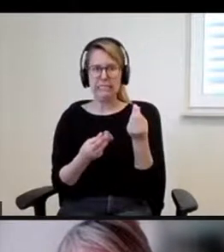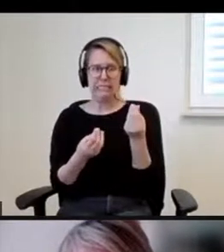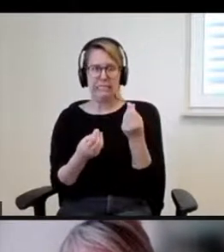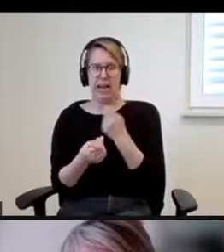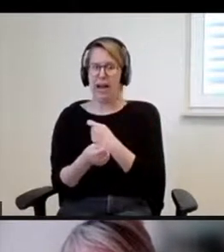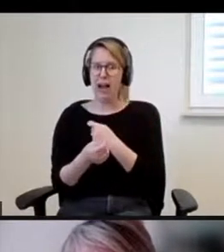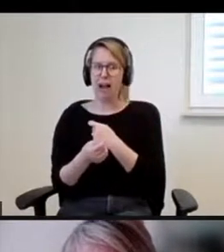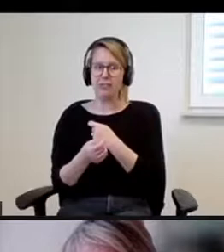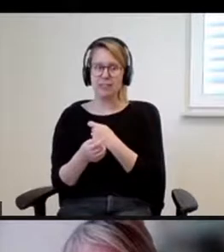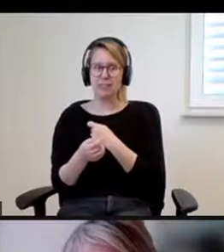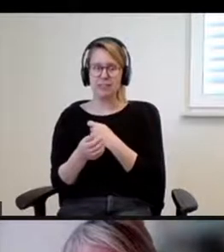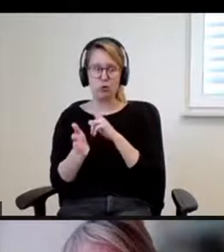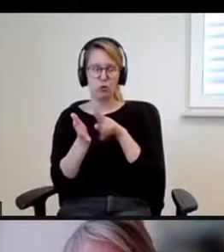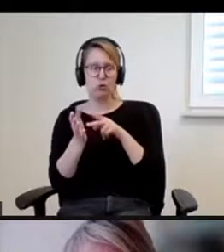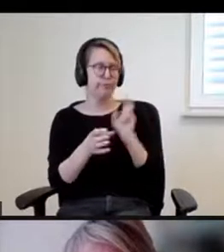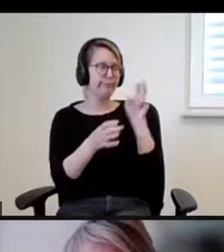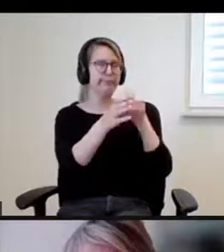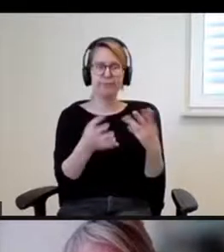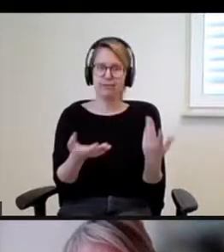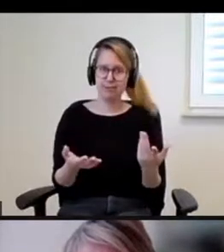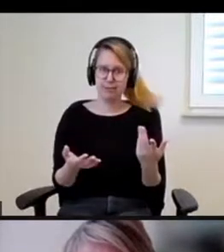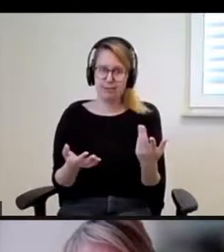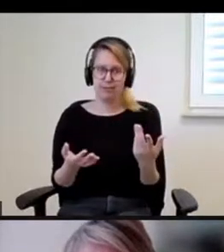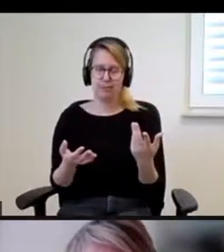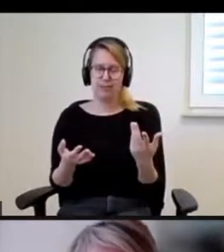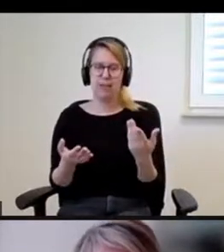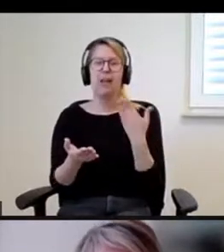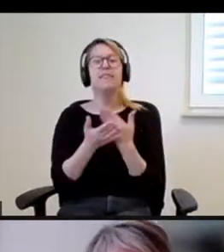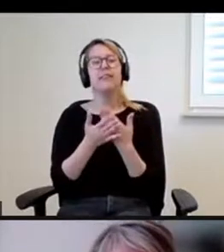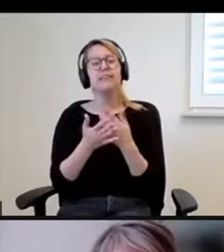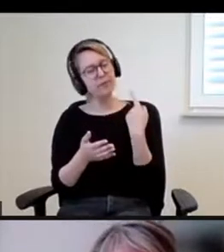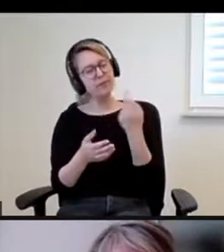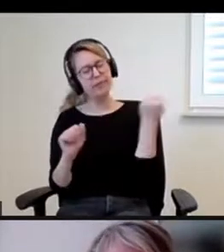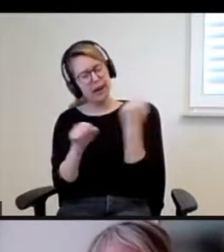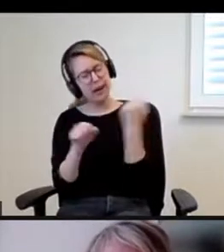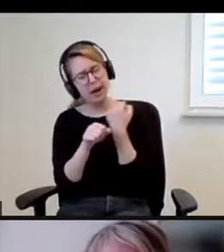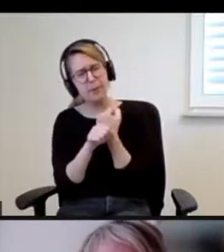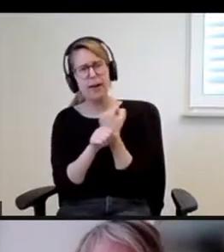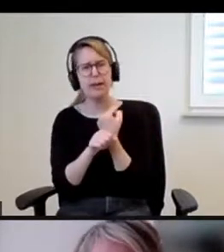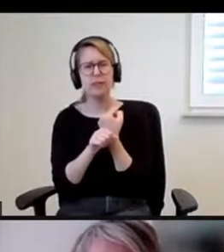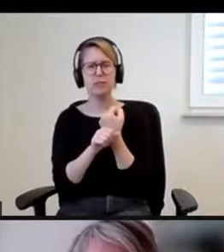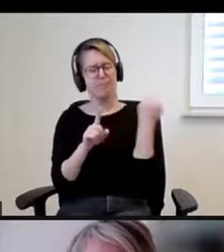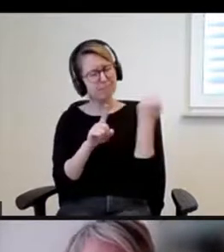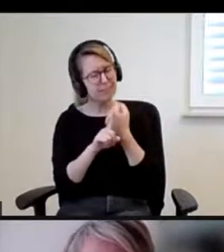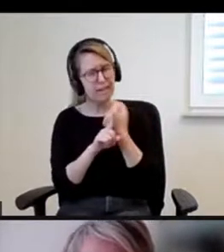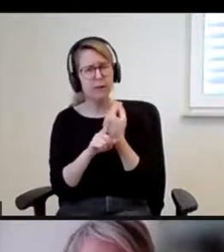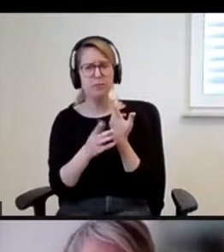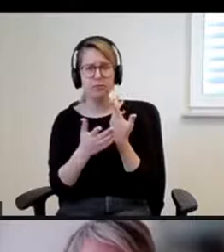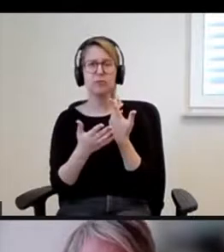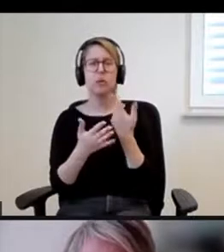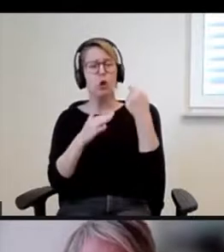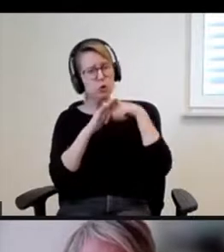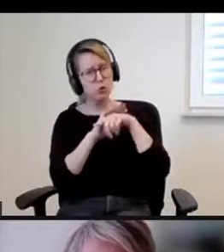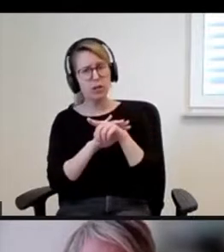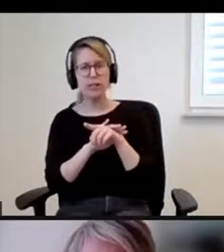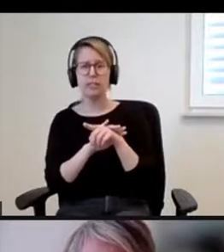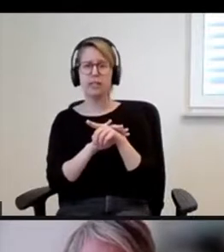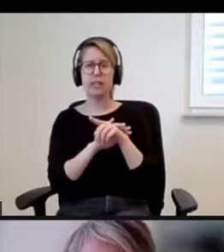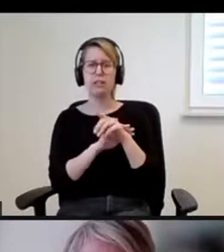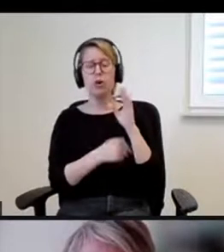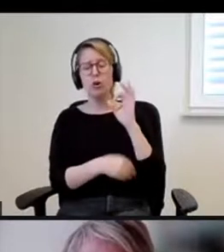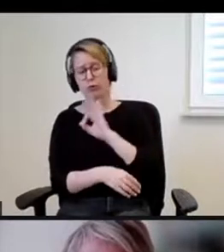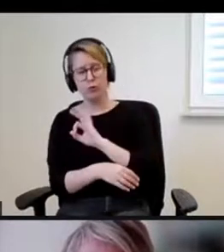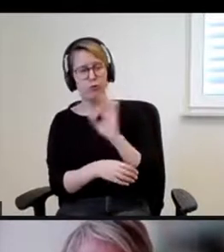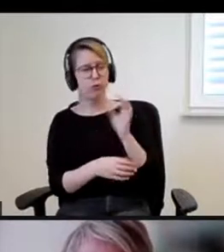on puisse donner une garantie aussi d'accessibilité, et pas qu'on fait un pas et après le pas suivant il n'est pas